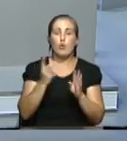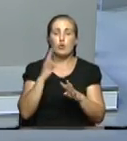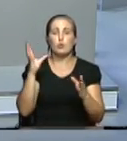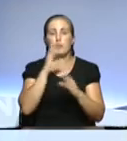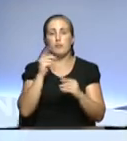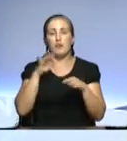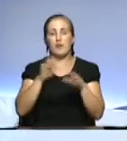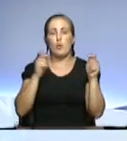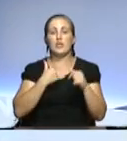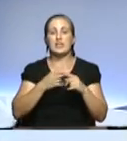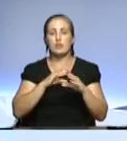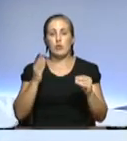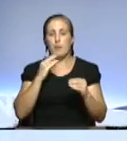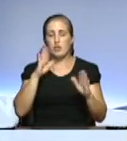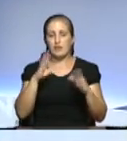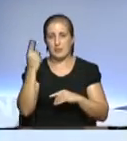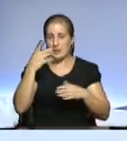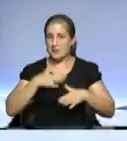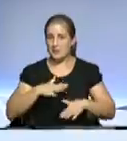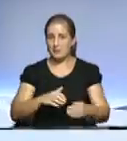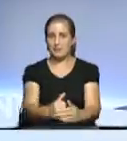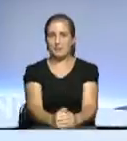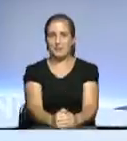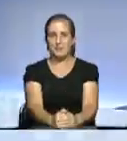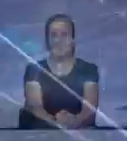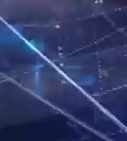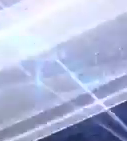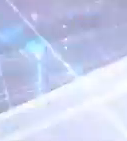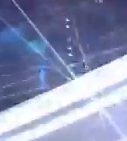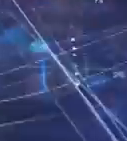фестиваля у нас на это все но мы не прощаемся оставайтесь первом крымске